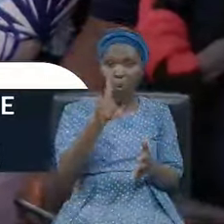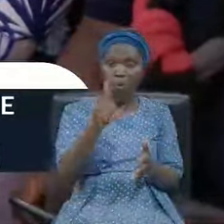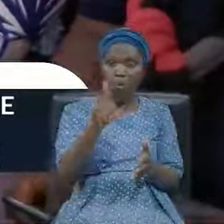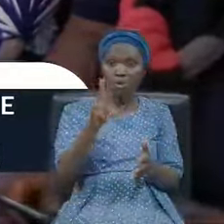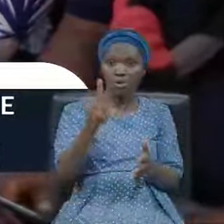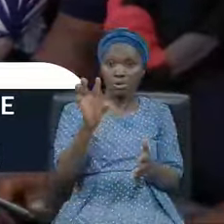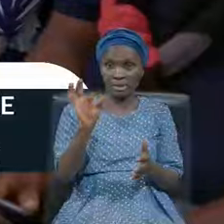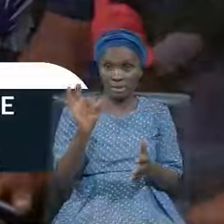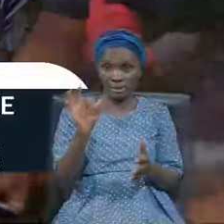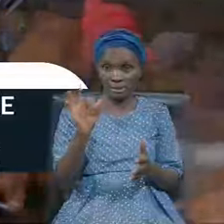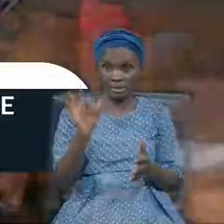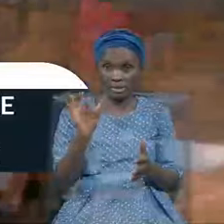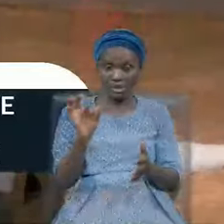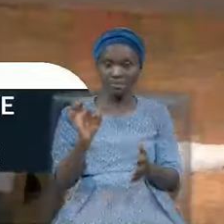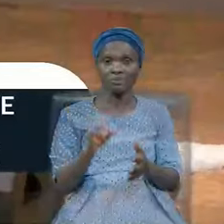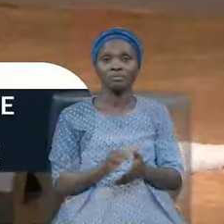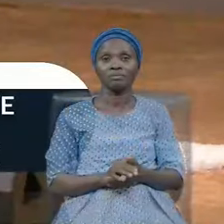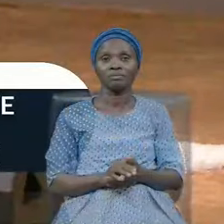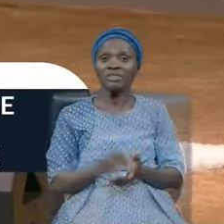verset 10.